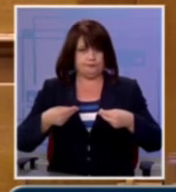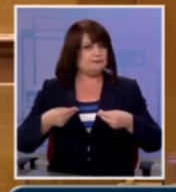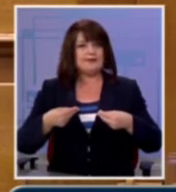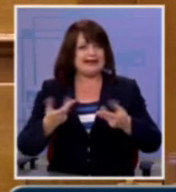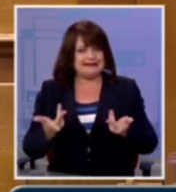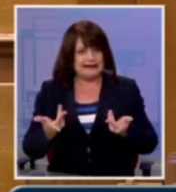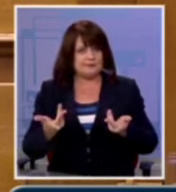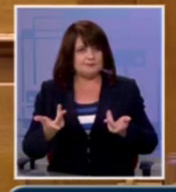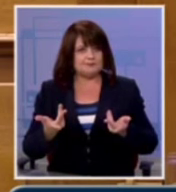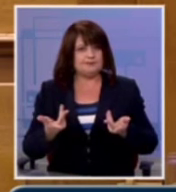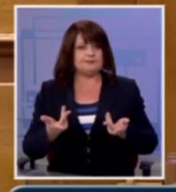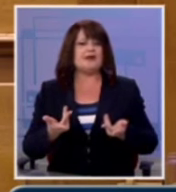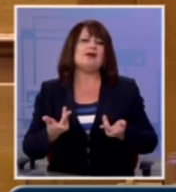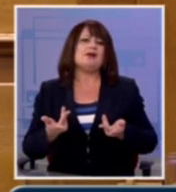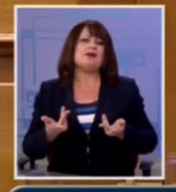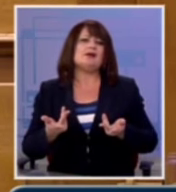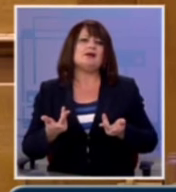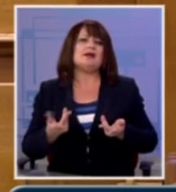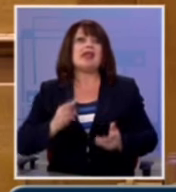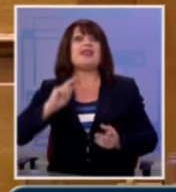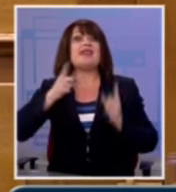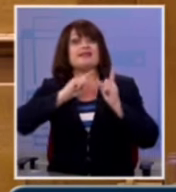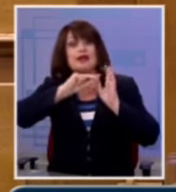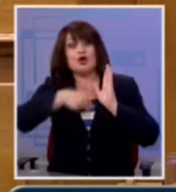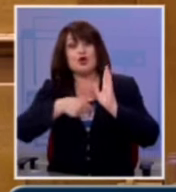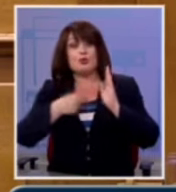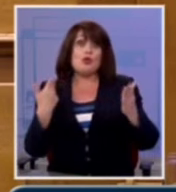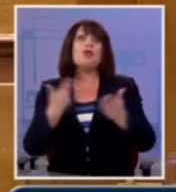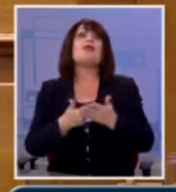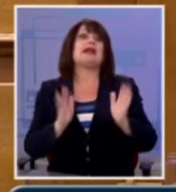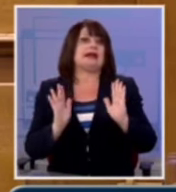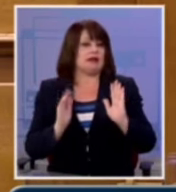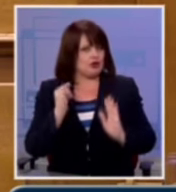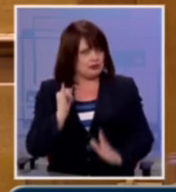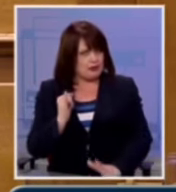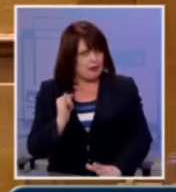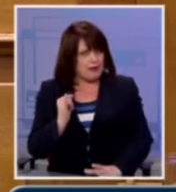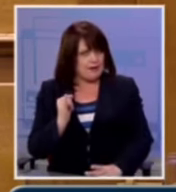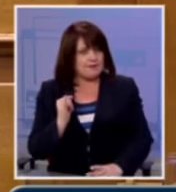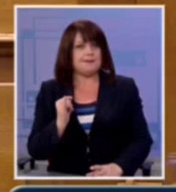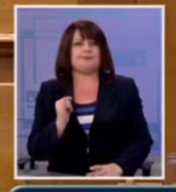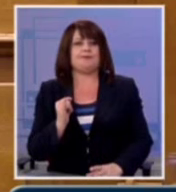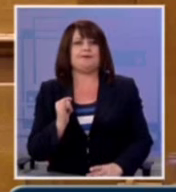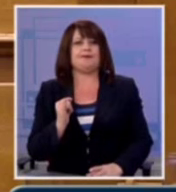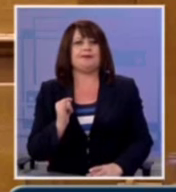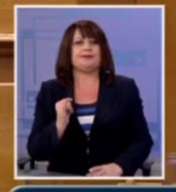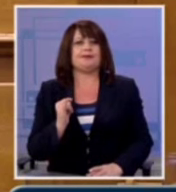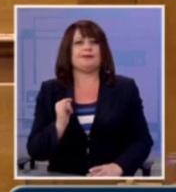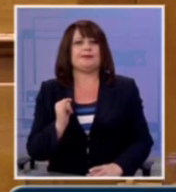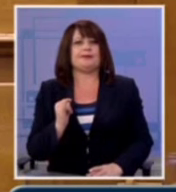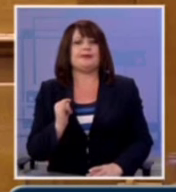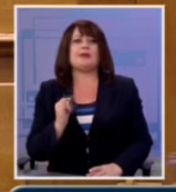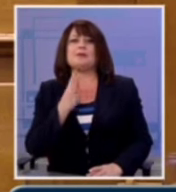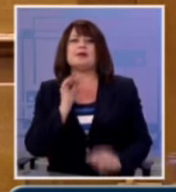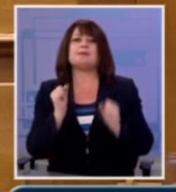τέλος, το ημιτελές δεύτερο πρόγραμμα, το οποίο είχε